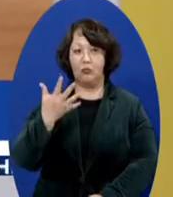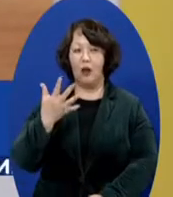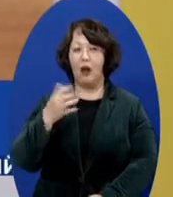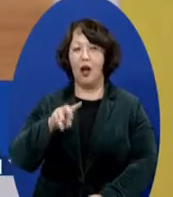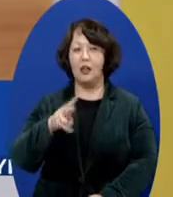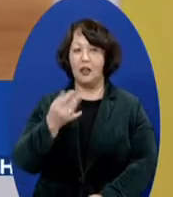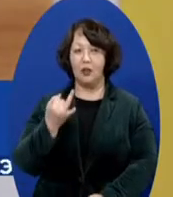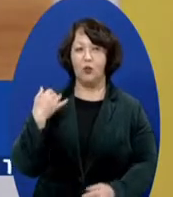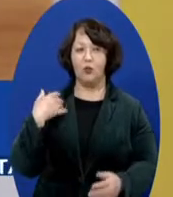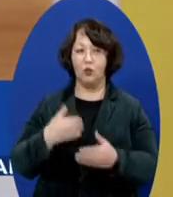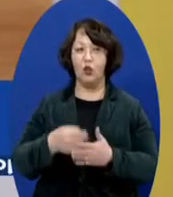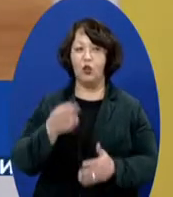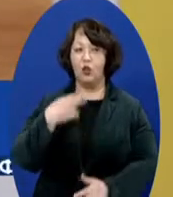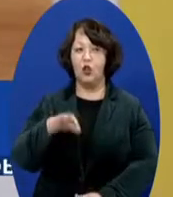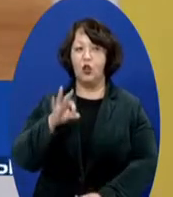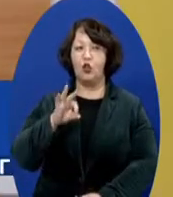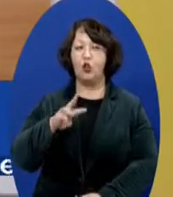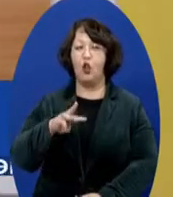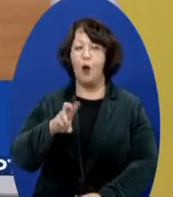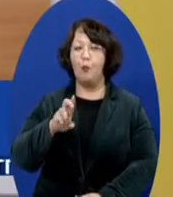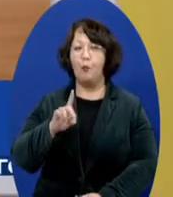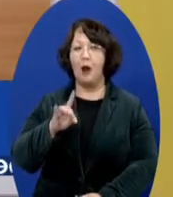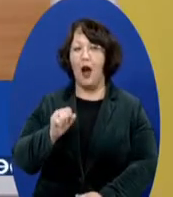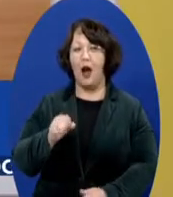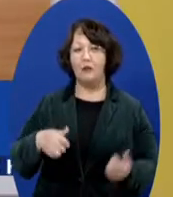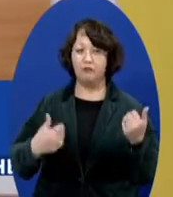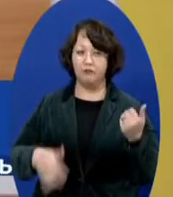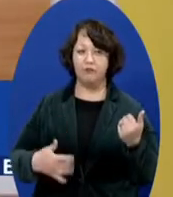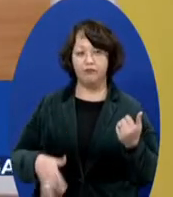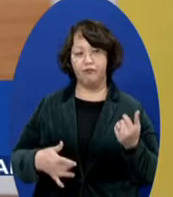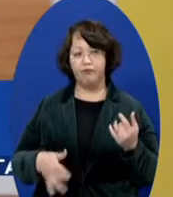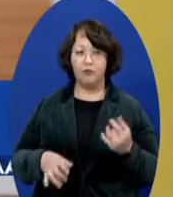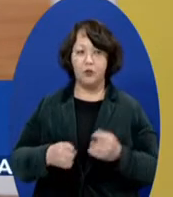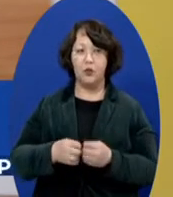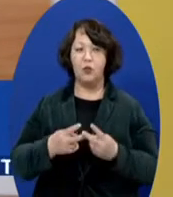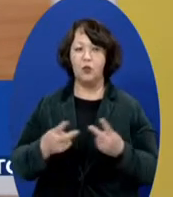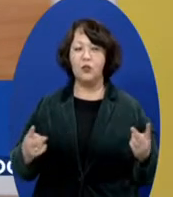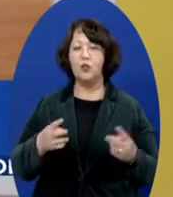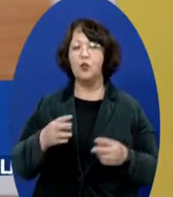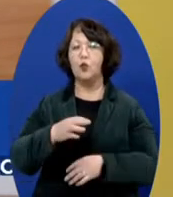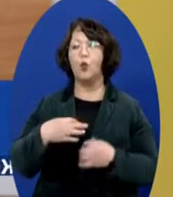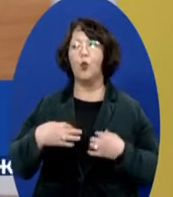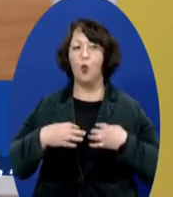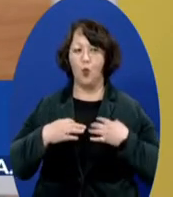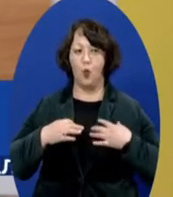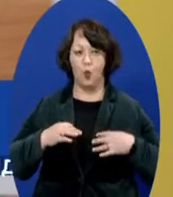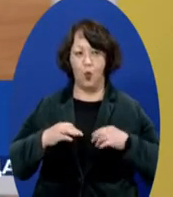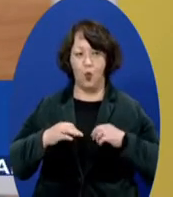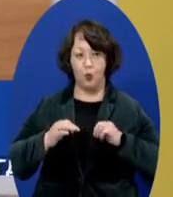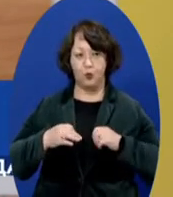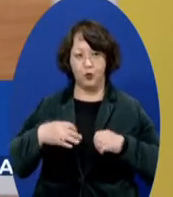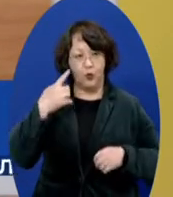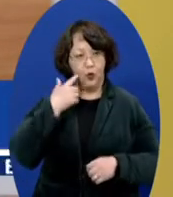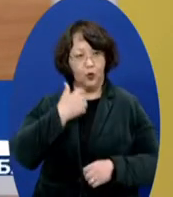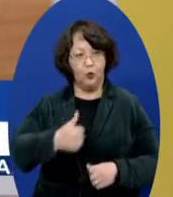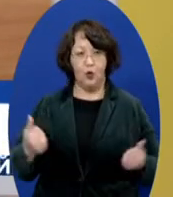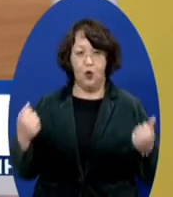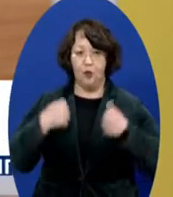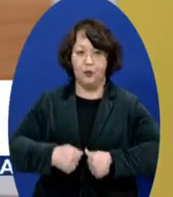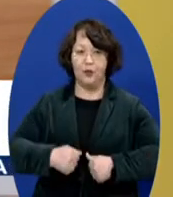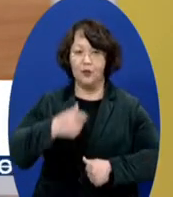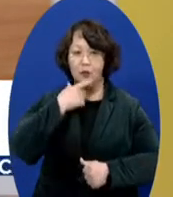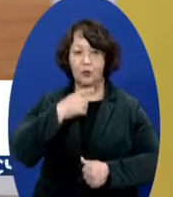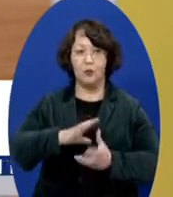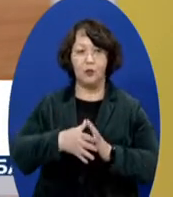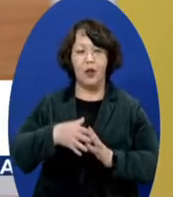хөвгөлмөр хичээлж эхэлсэн байгаа. Одоо хүртэл тоглолдог. Үндэсний хувцсаараа ингэж өдөр тутамдаа баян хэрэглэж чадахгүй ч гэсэн эмэг